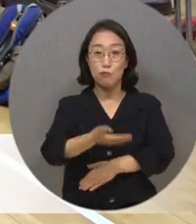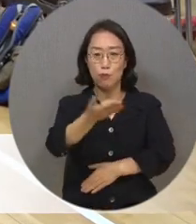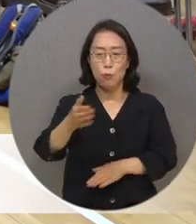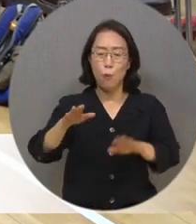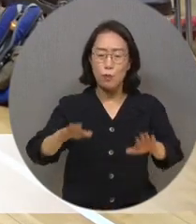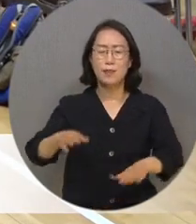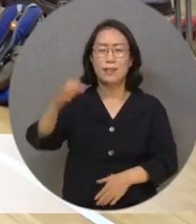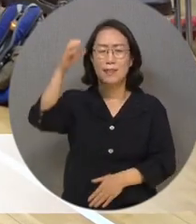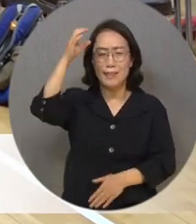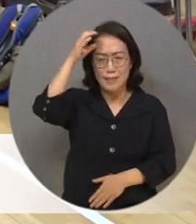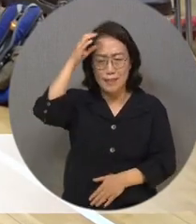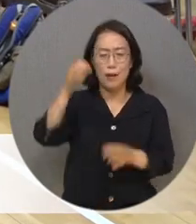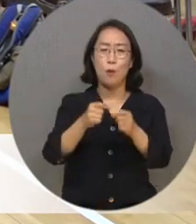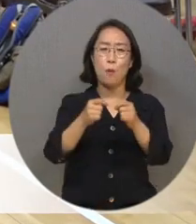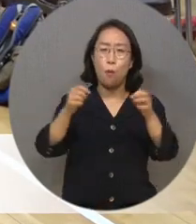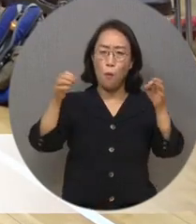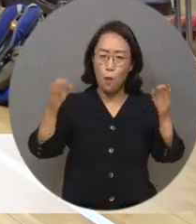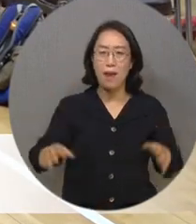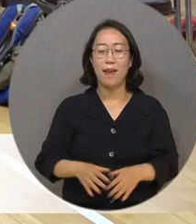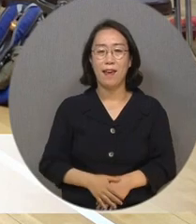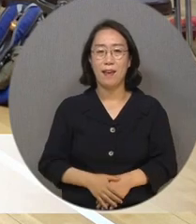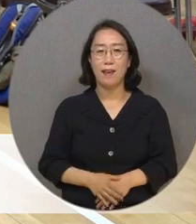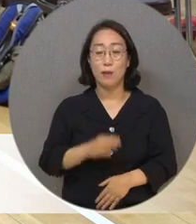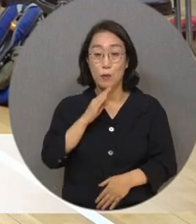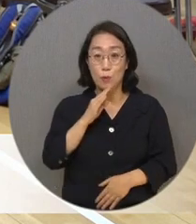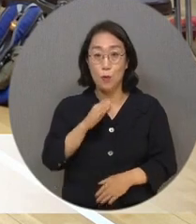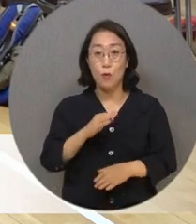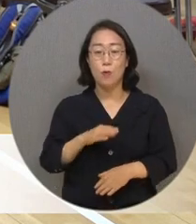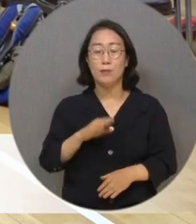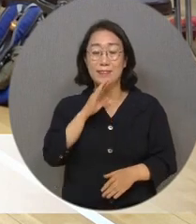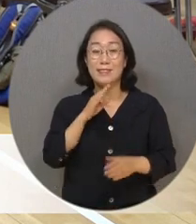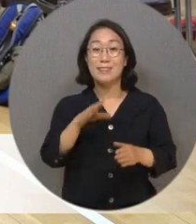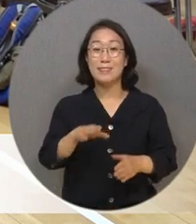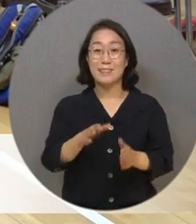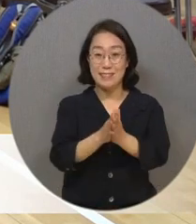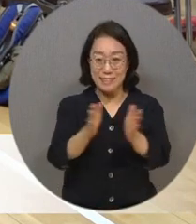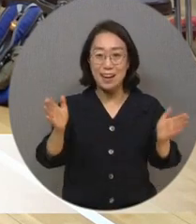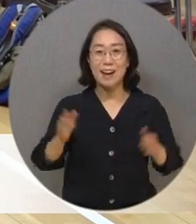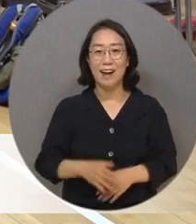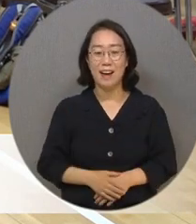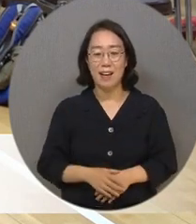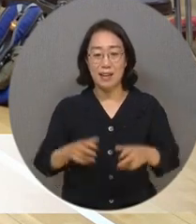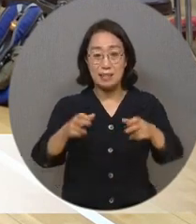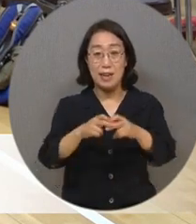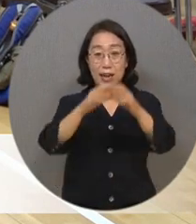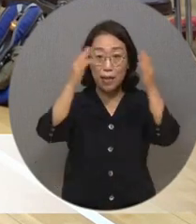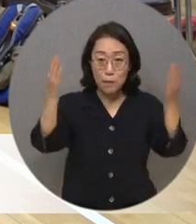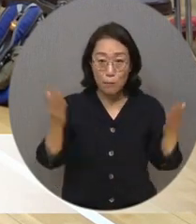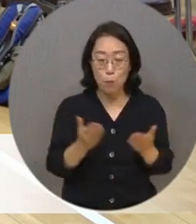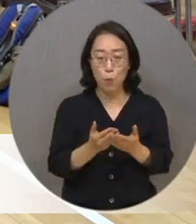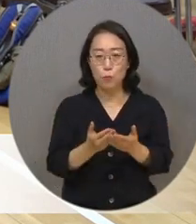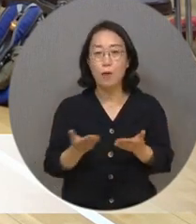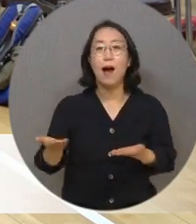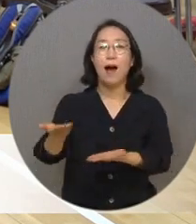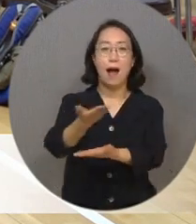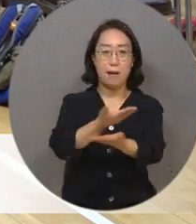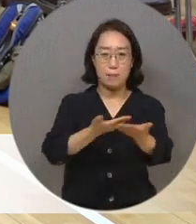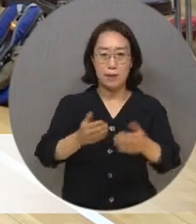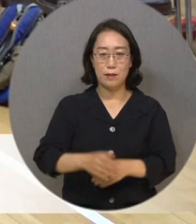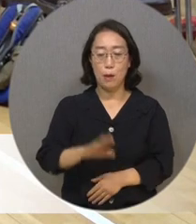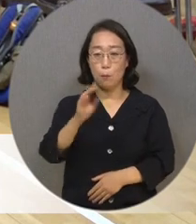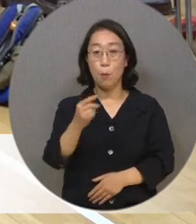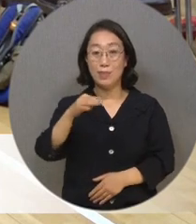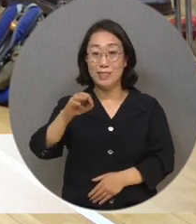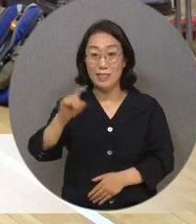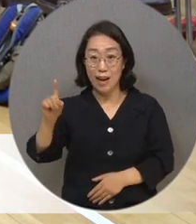고대해 왔고 우리 임원들도 고대해 온 날이 오늘 드디어 시작됩니다. 장애인 모두가 함께 할 수 있는 그런